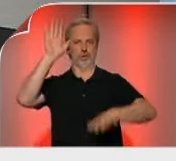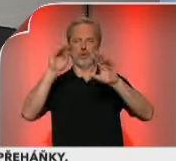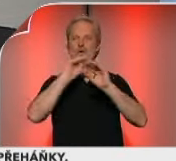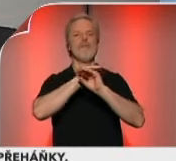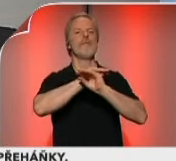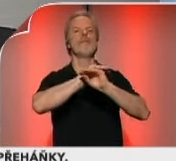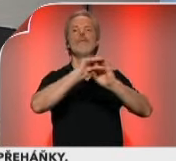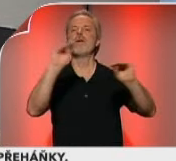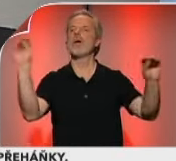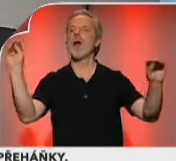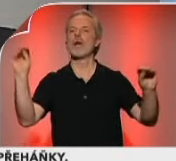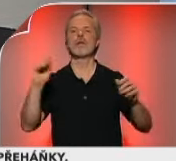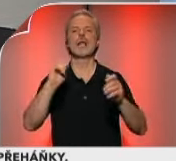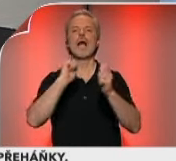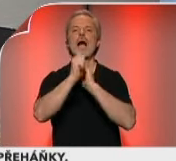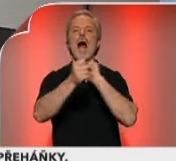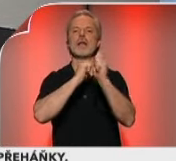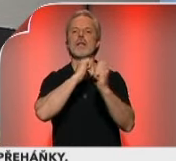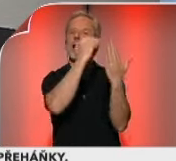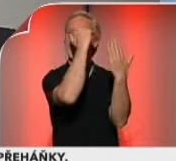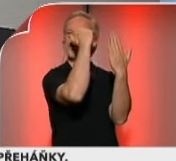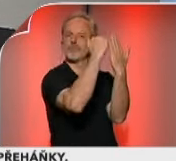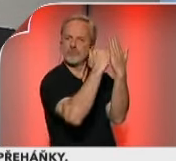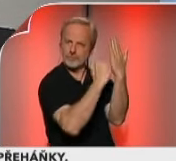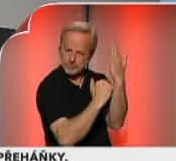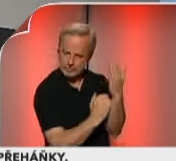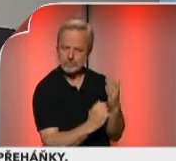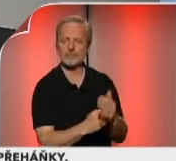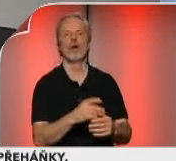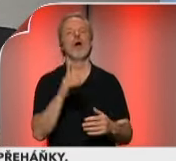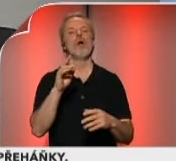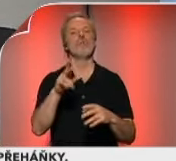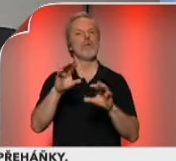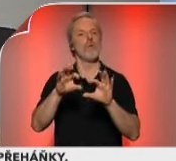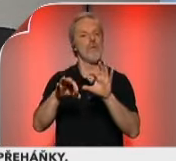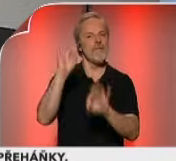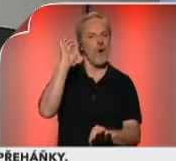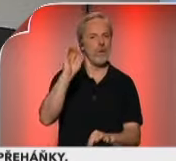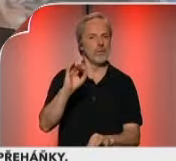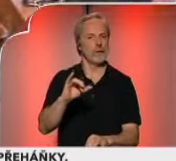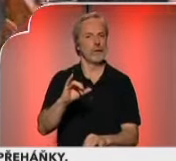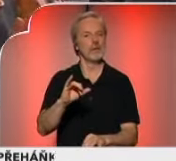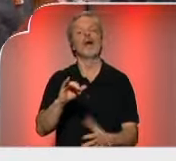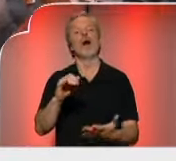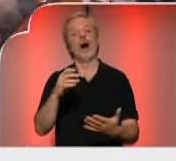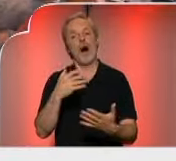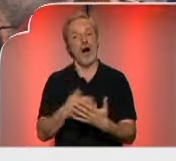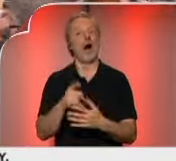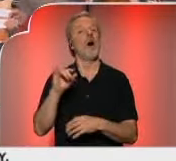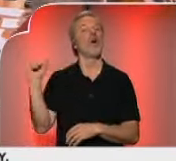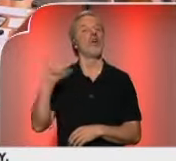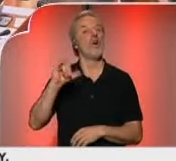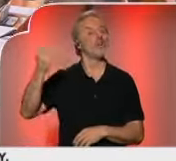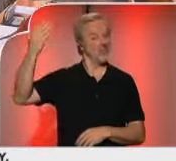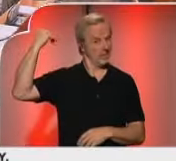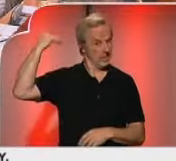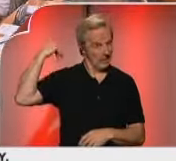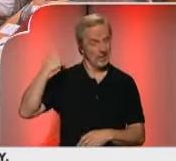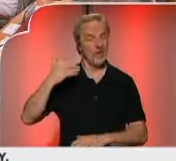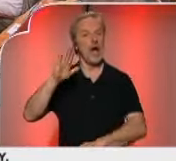vyhlášená kandidátní listina tedy aby proběhly primárky a aby bylo rozhodnuto o osudu těch stávajících